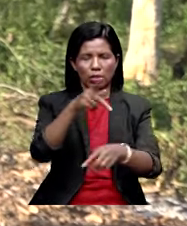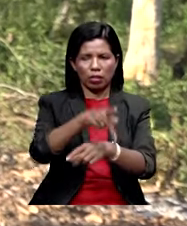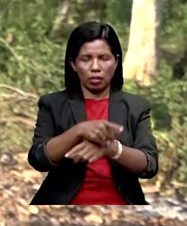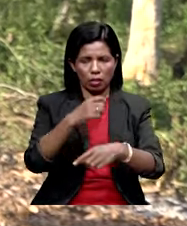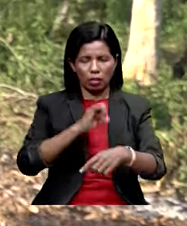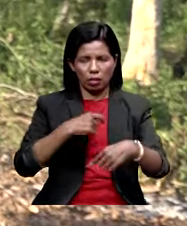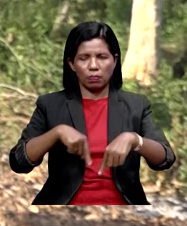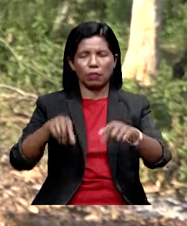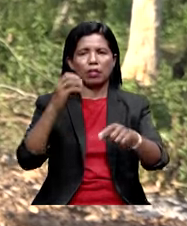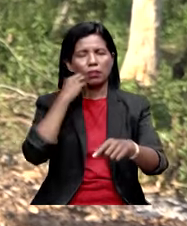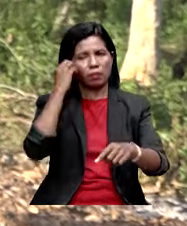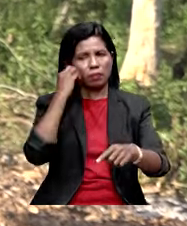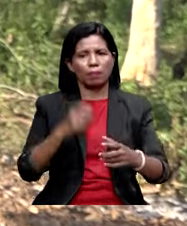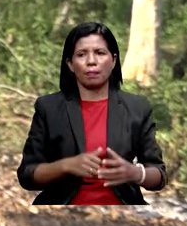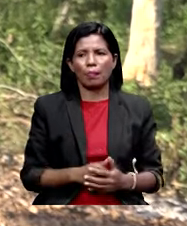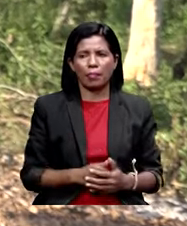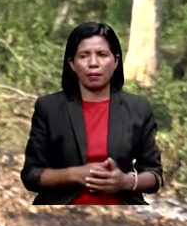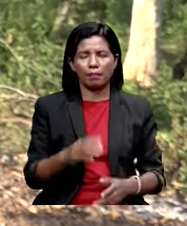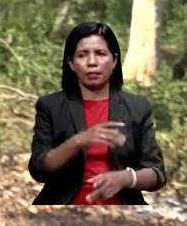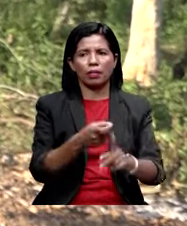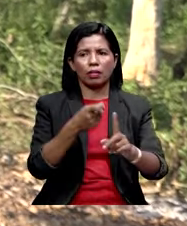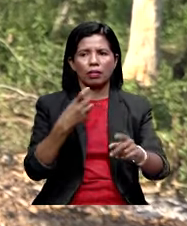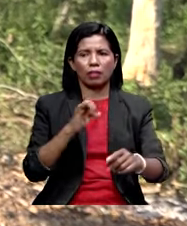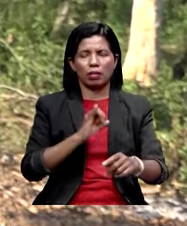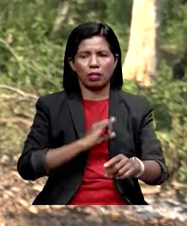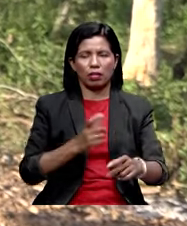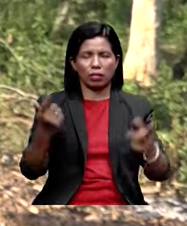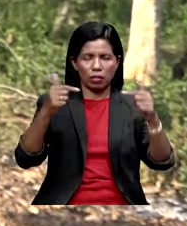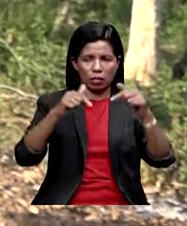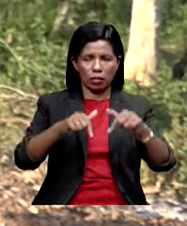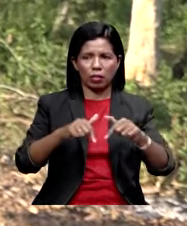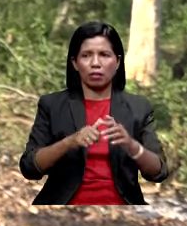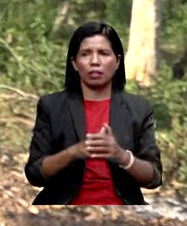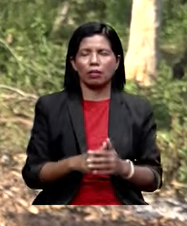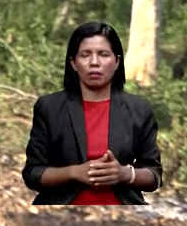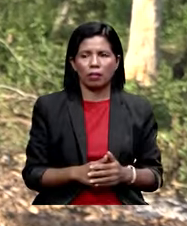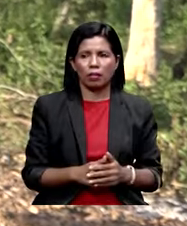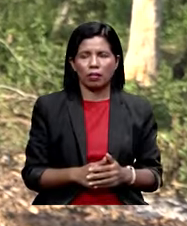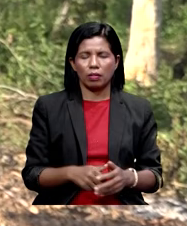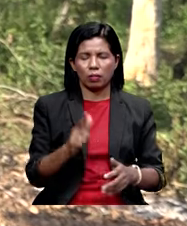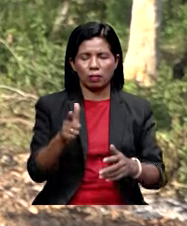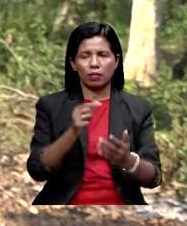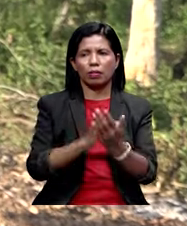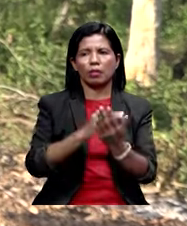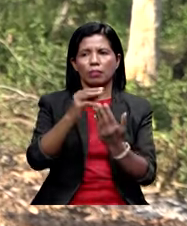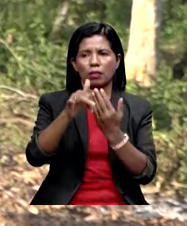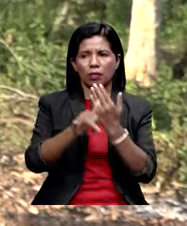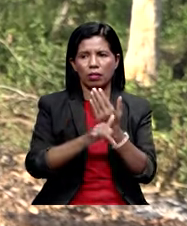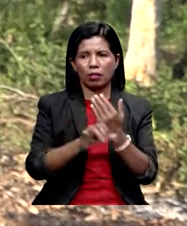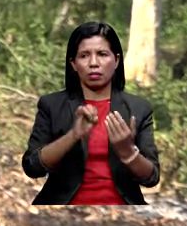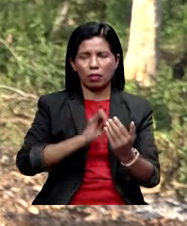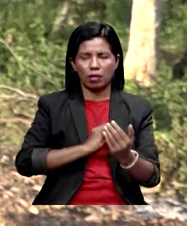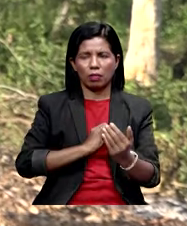au masai. Rupu sila fak nian mai mas sira mai tan re do i di vinti di mai ne mai mas ai a fin